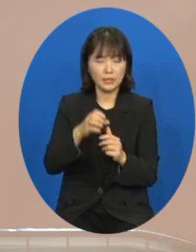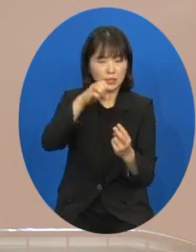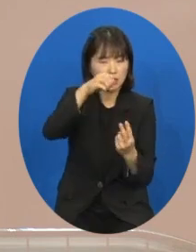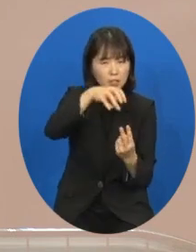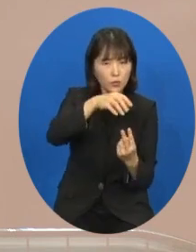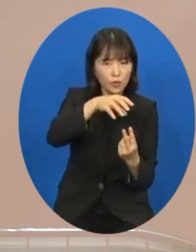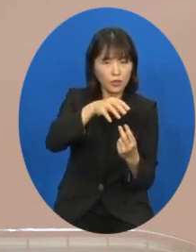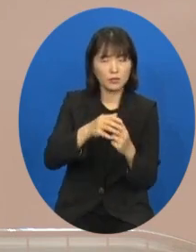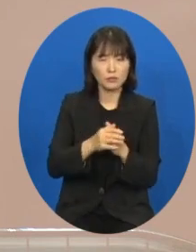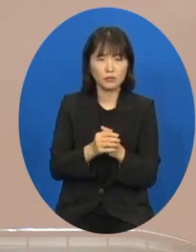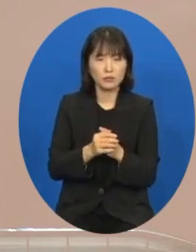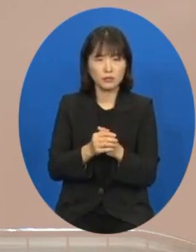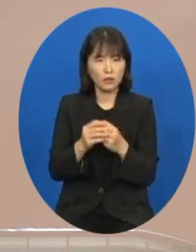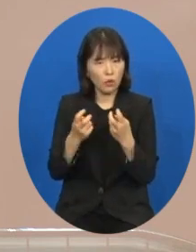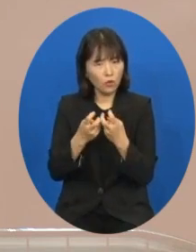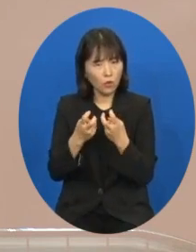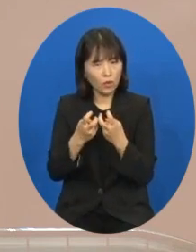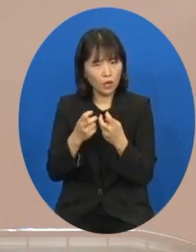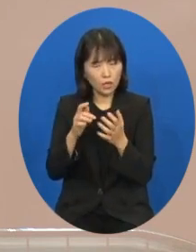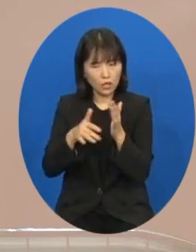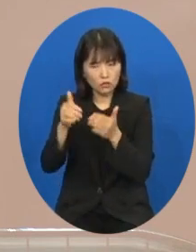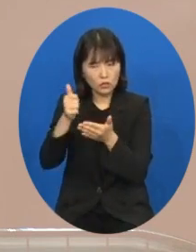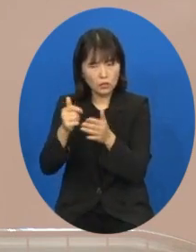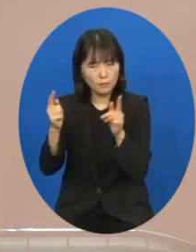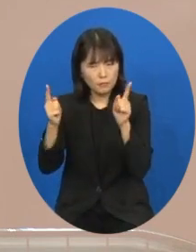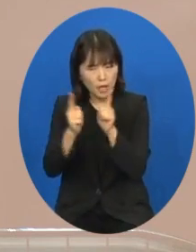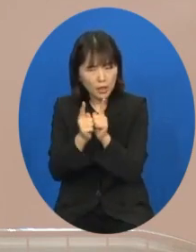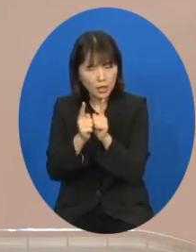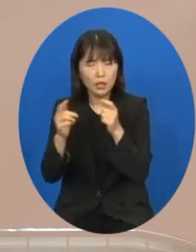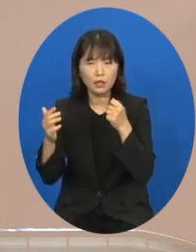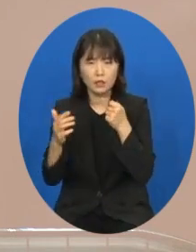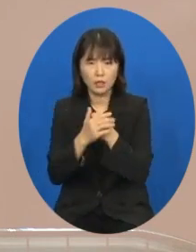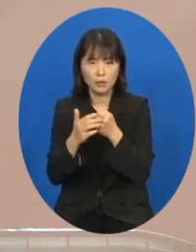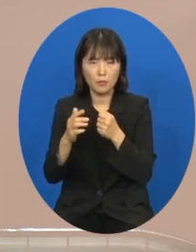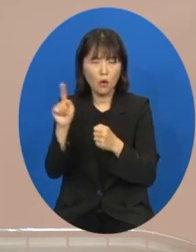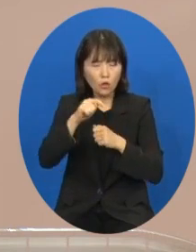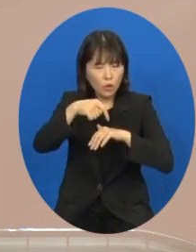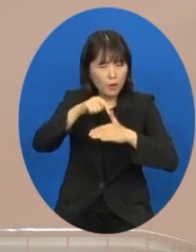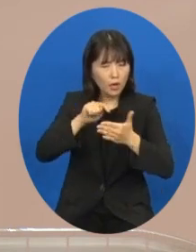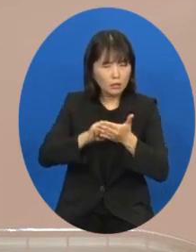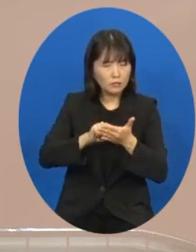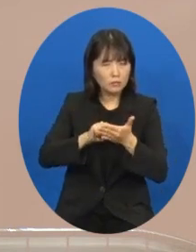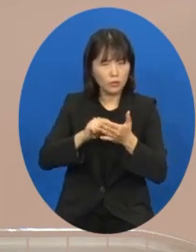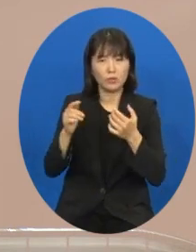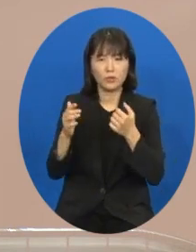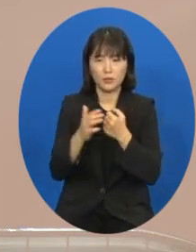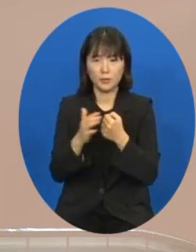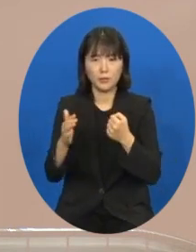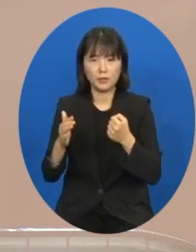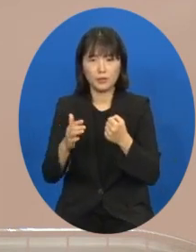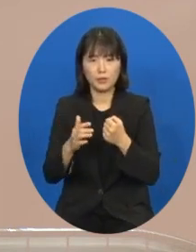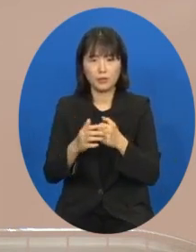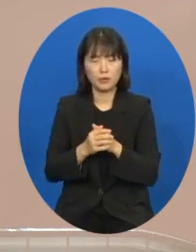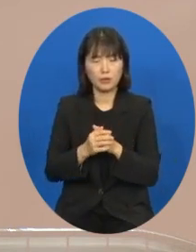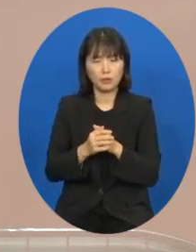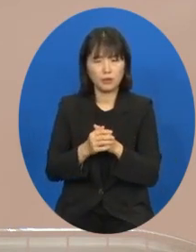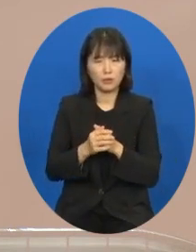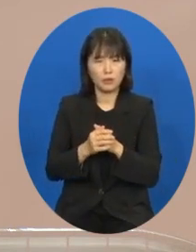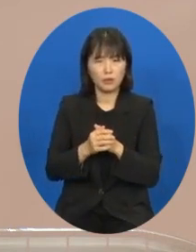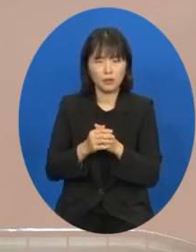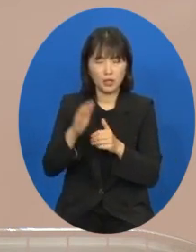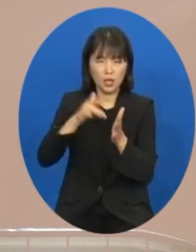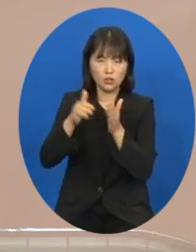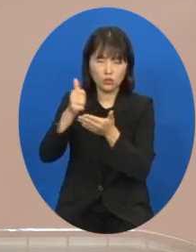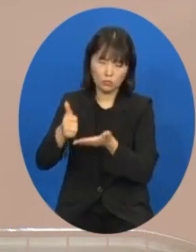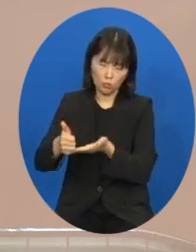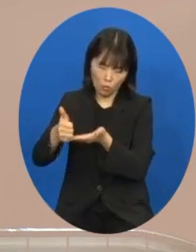요한은 어떻게 예수님을 만났길래, 어떤 마음이었길래 그런 고백을 할 수